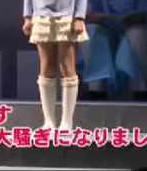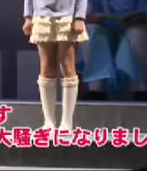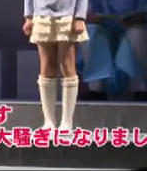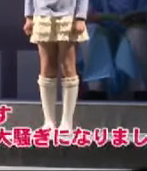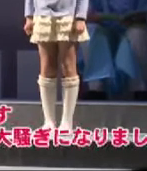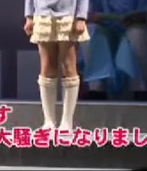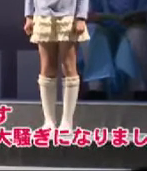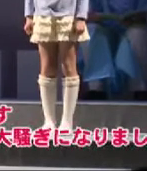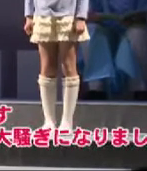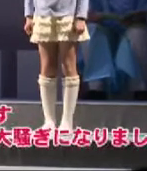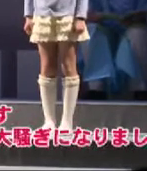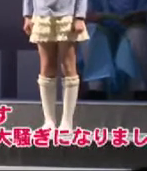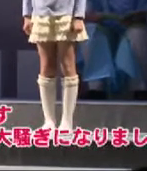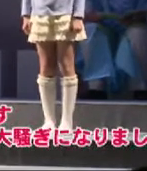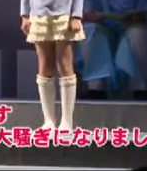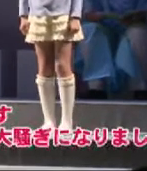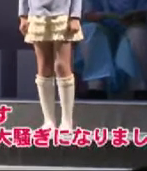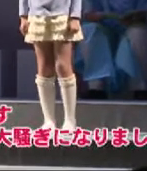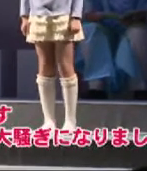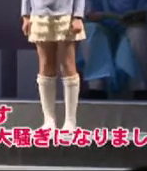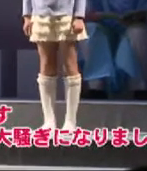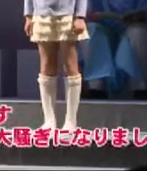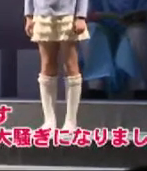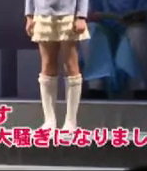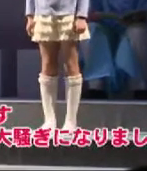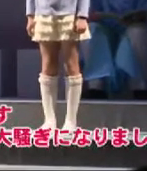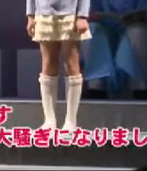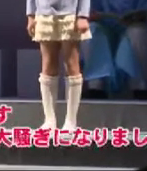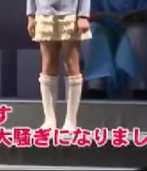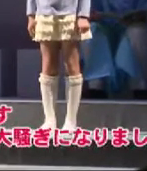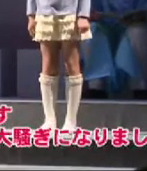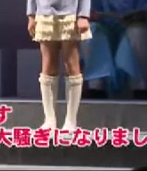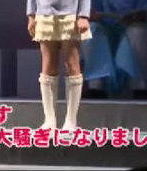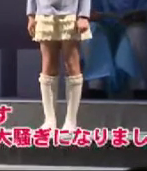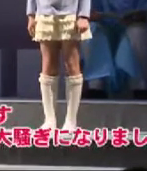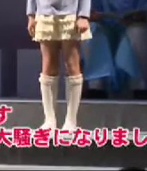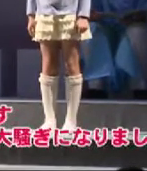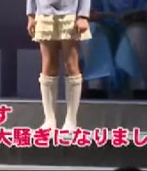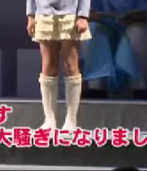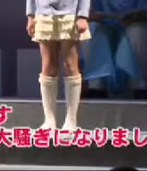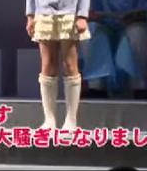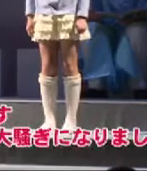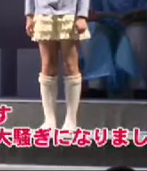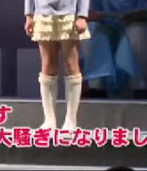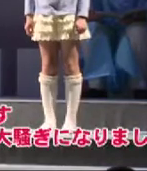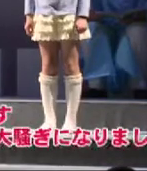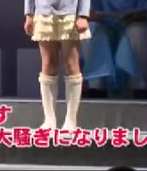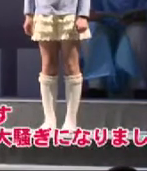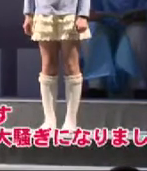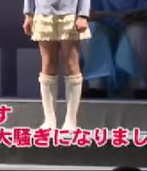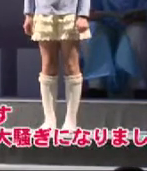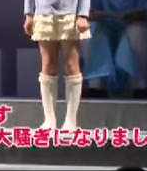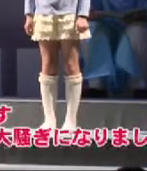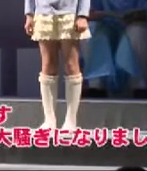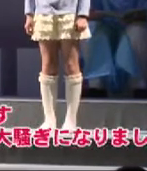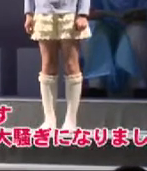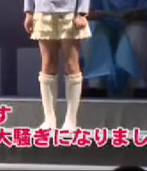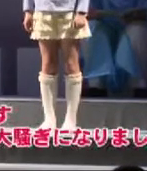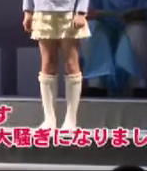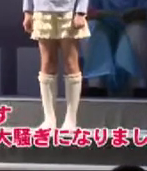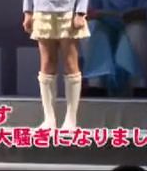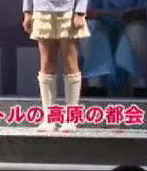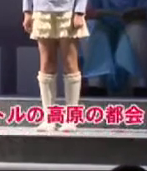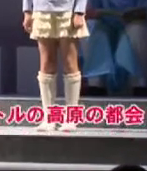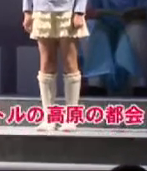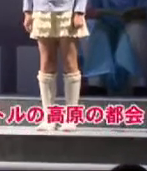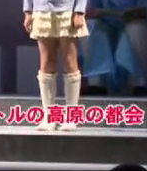学生です。この間、学校の体育館がぐらりと右に傾いて大騒ぎになりました。